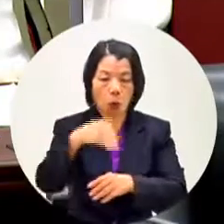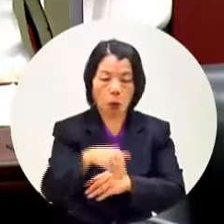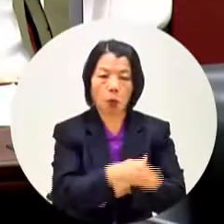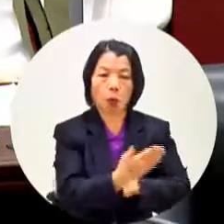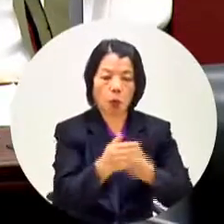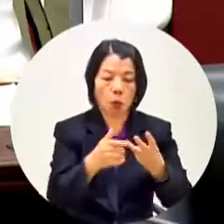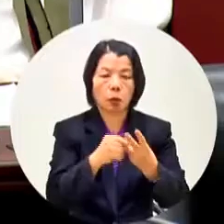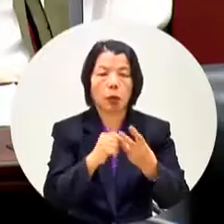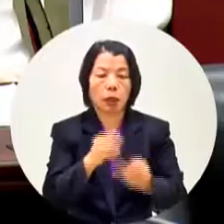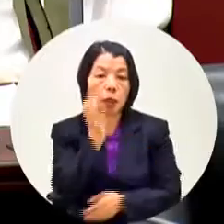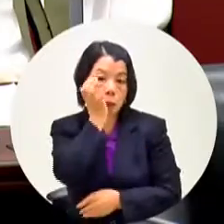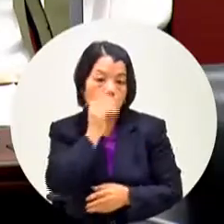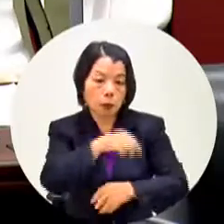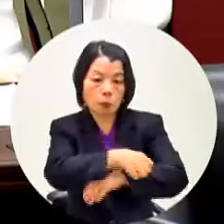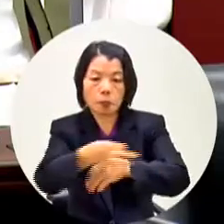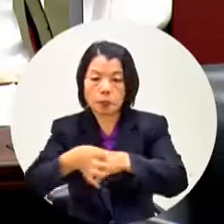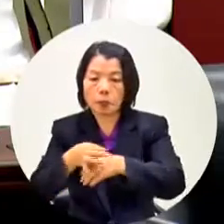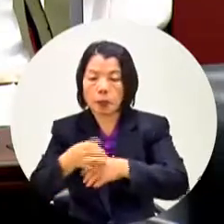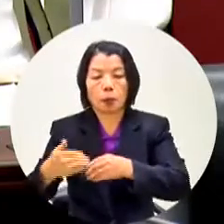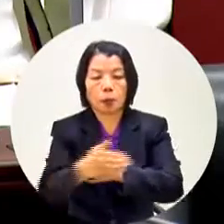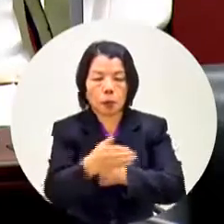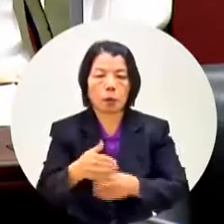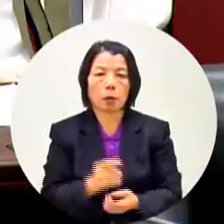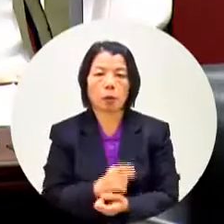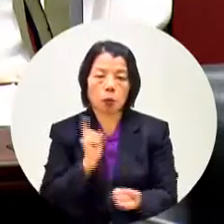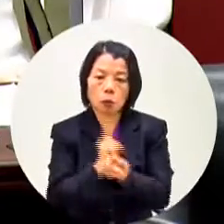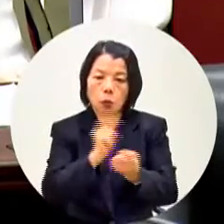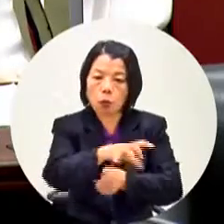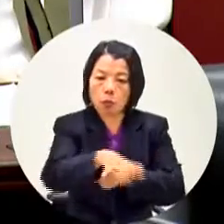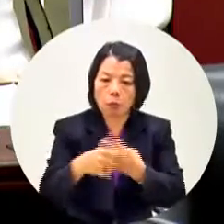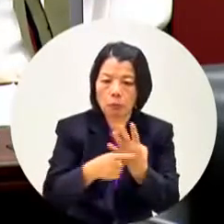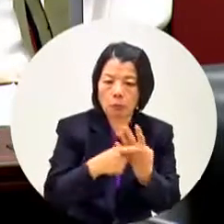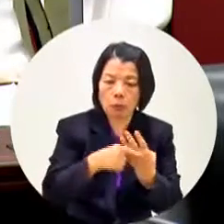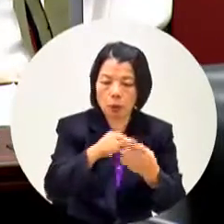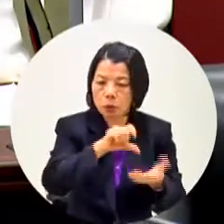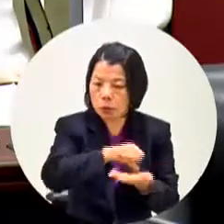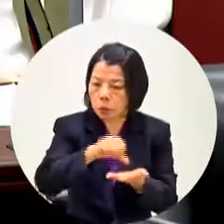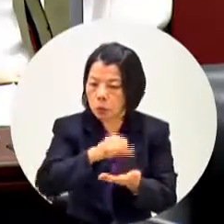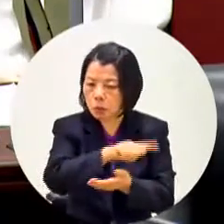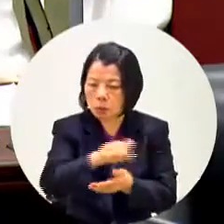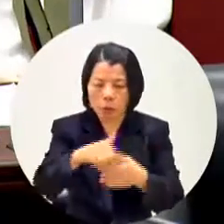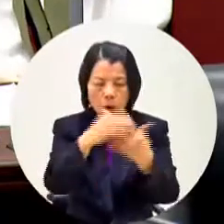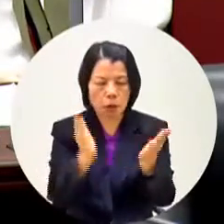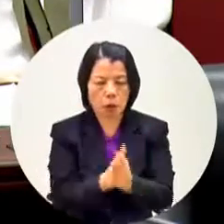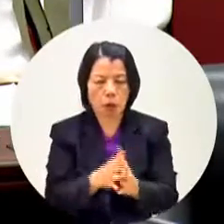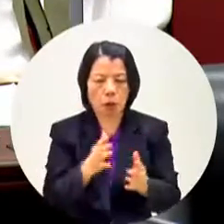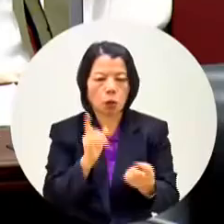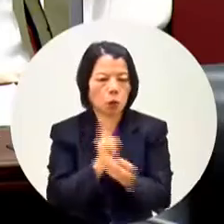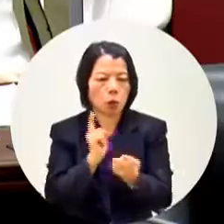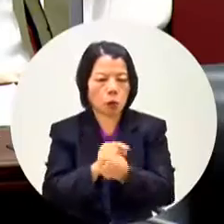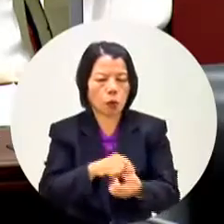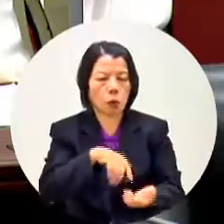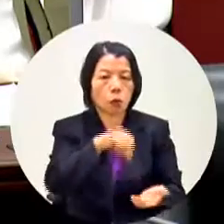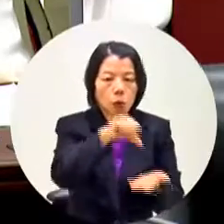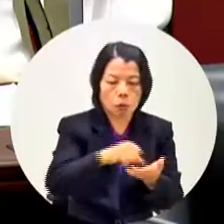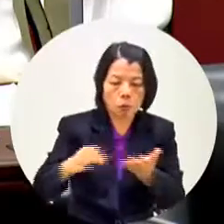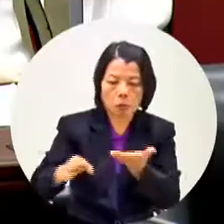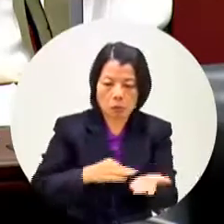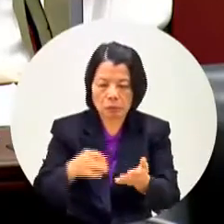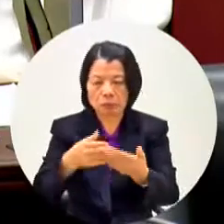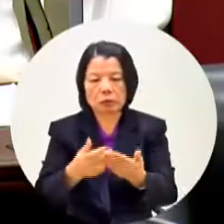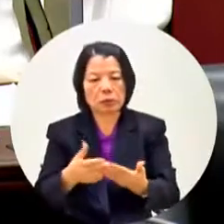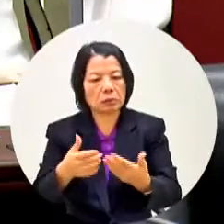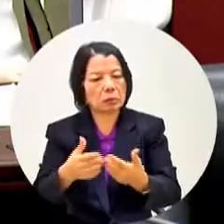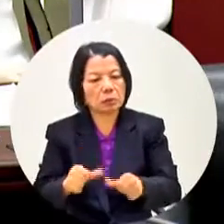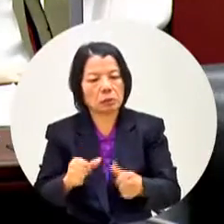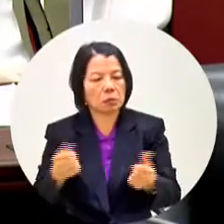长。好，我想请问一下市长，就是为了预防我们将来不管是水果还是我们虱目鱼还是我们石